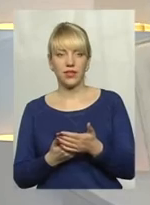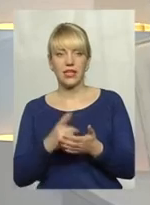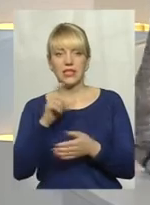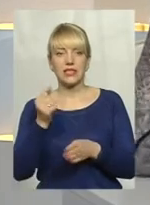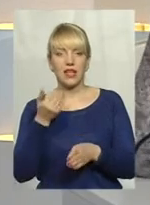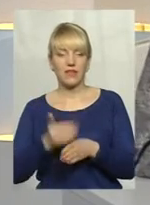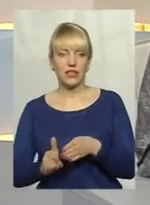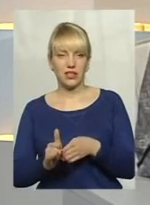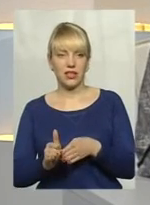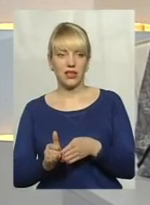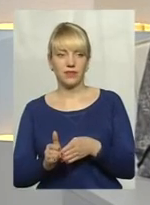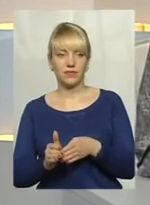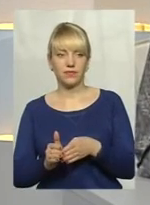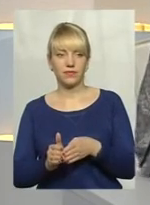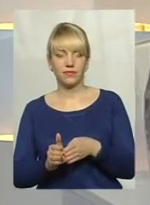виділення